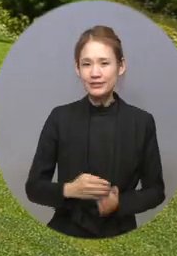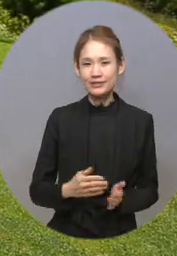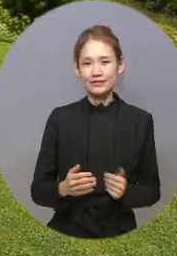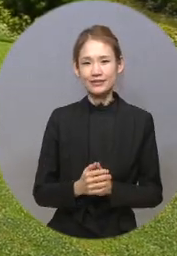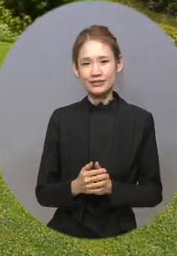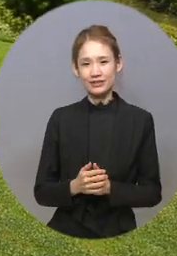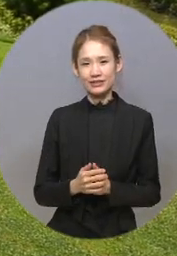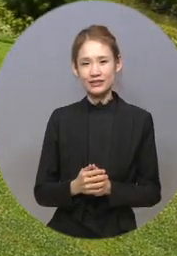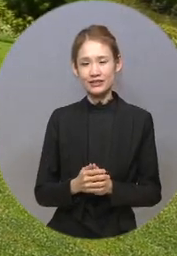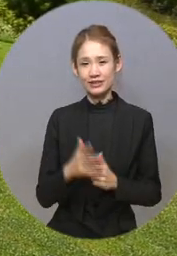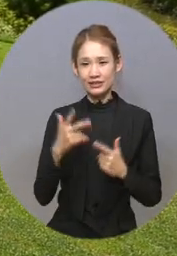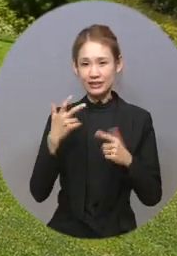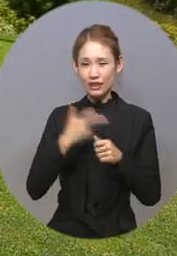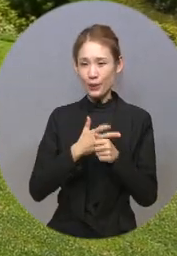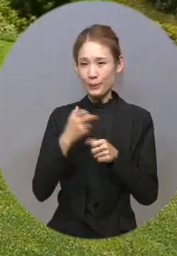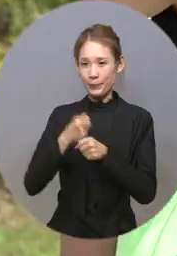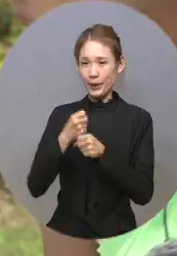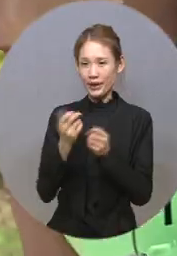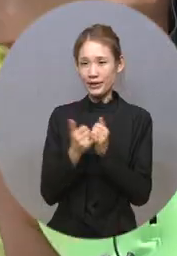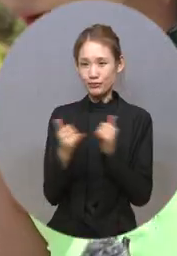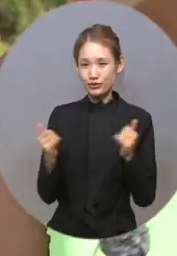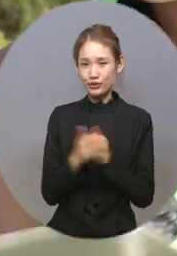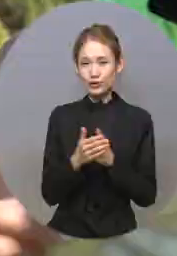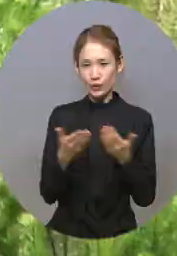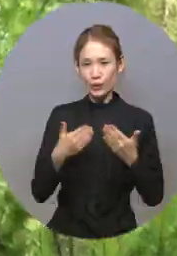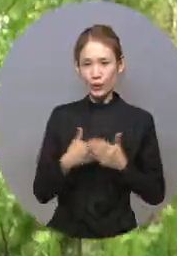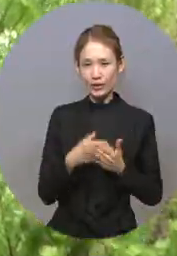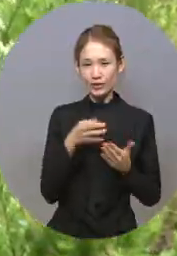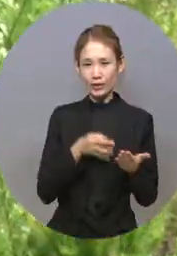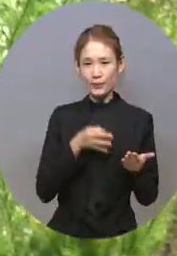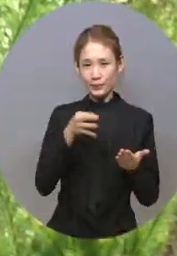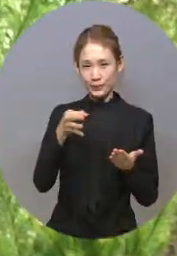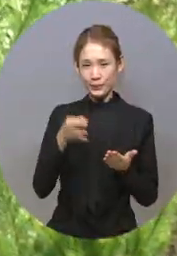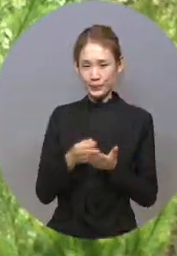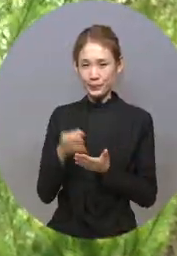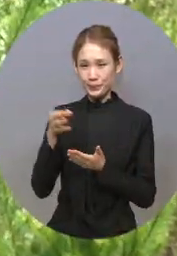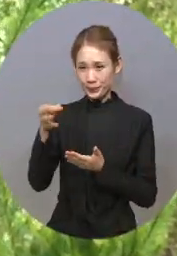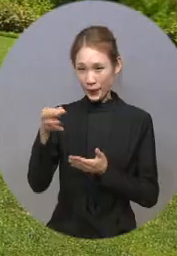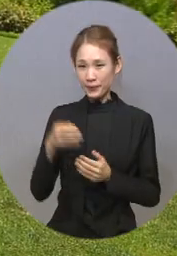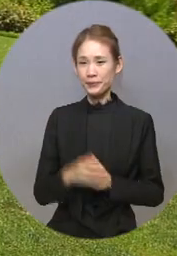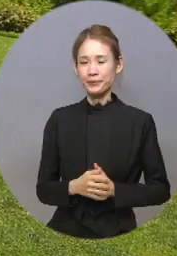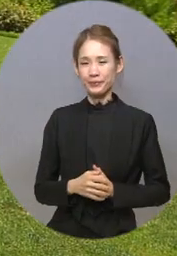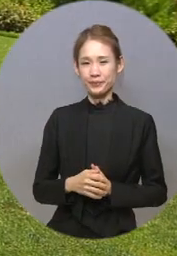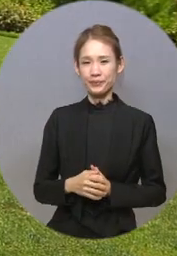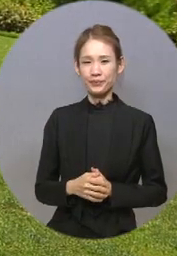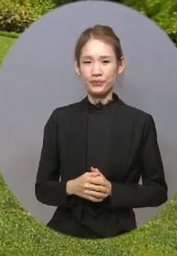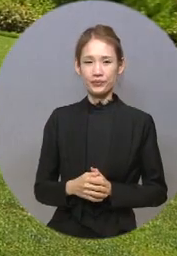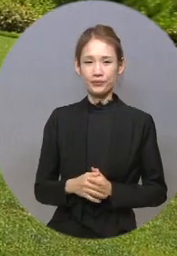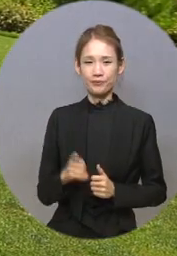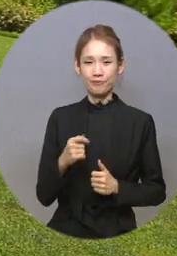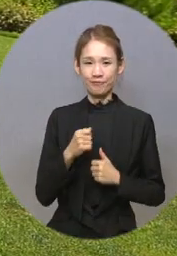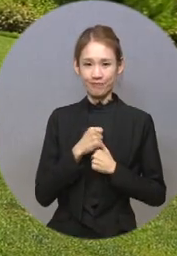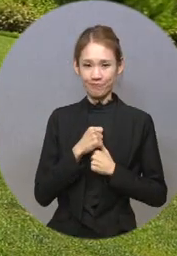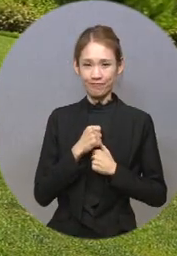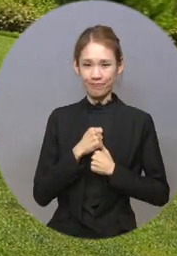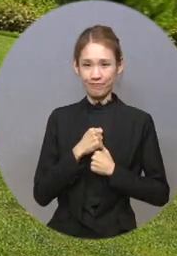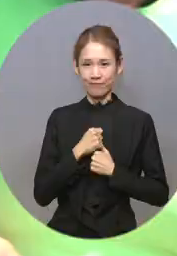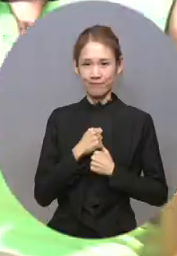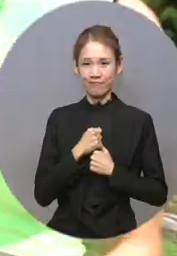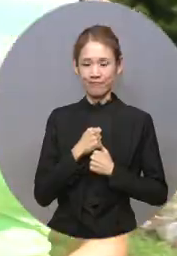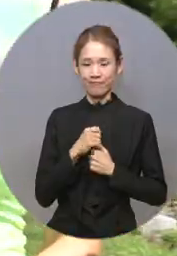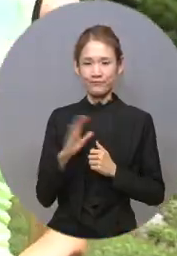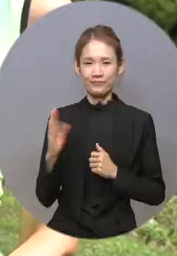줬거든? 제작진분들이. 뭐니 뭐니? 동혁오빠 맞죠? 아, 네. 그 다음에 은수 맞죠? 감사합니다. 근데 우리가 이거 지켜야 돼. 진짜 돈이지. 지킬